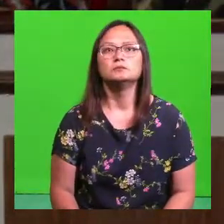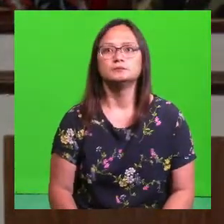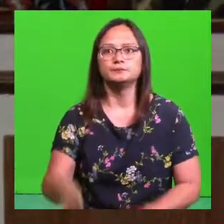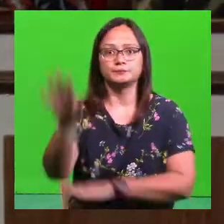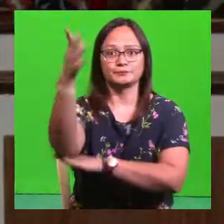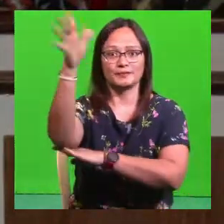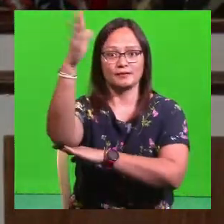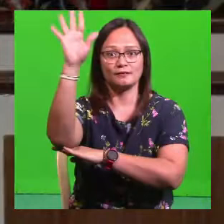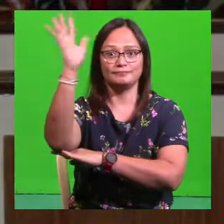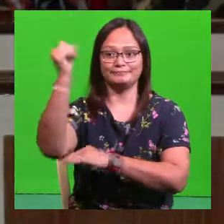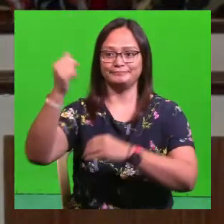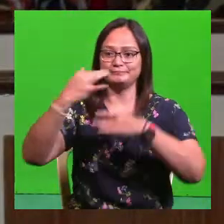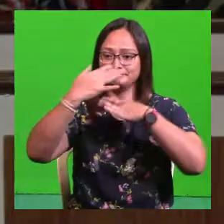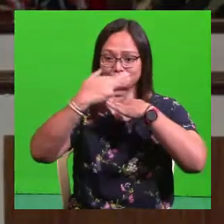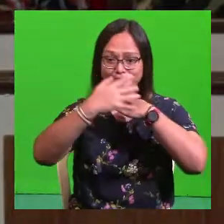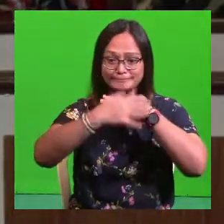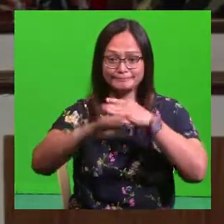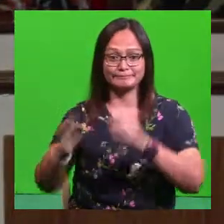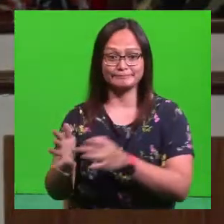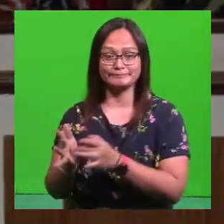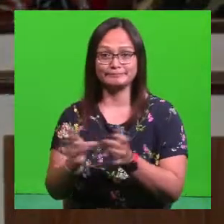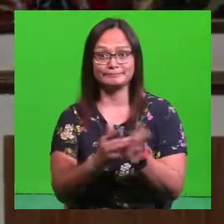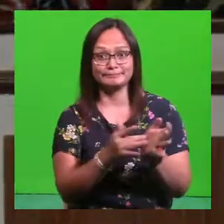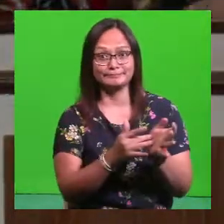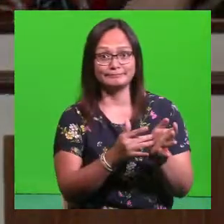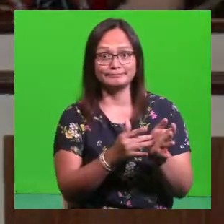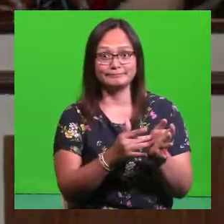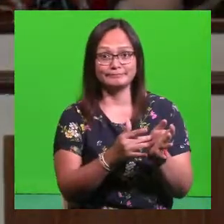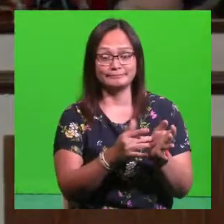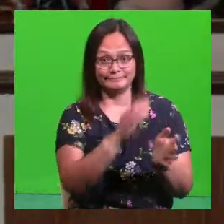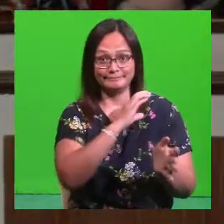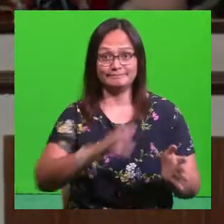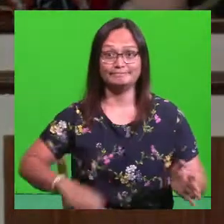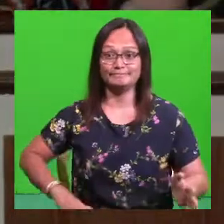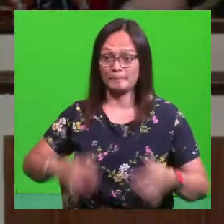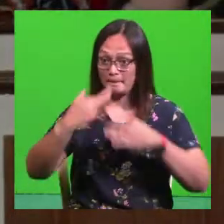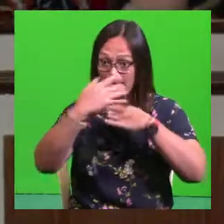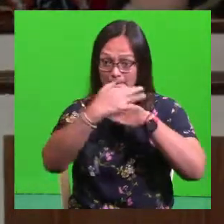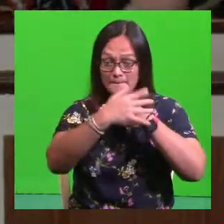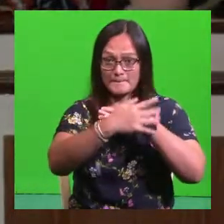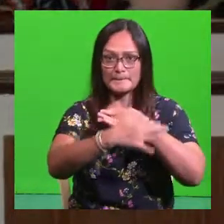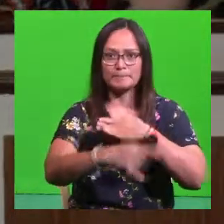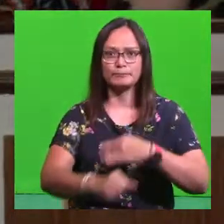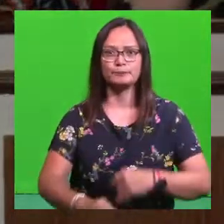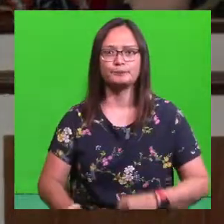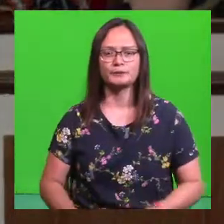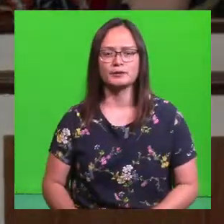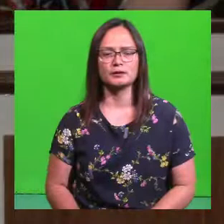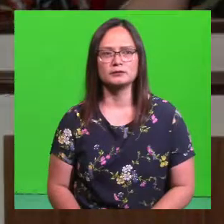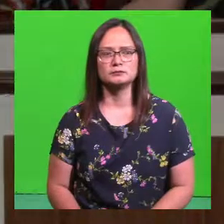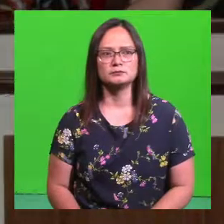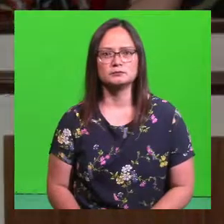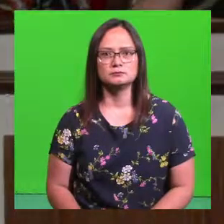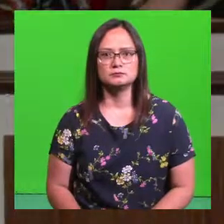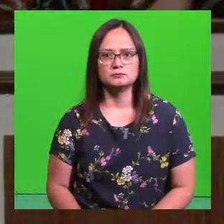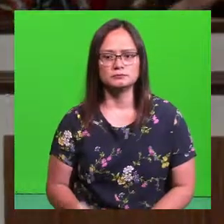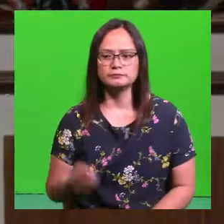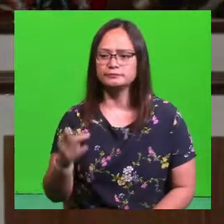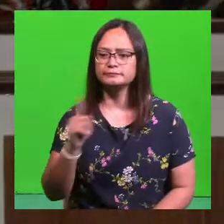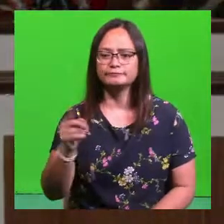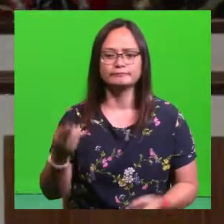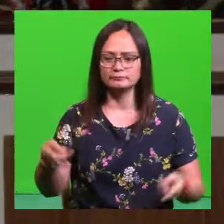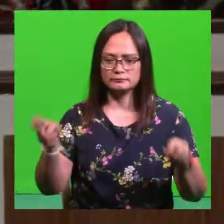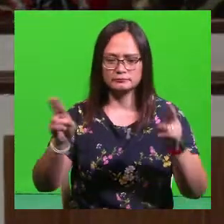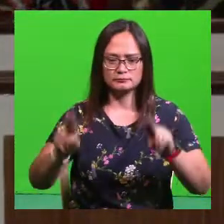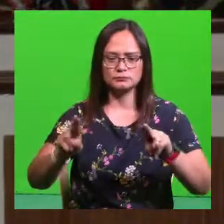Yung pong veil ng templo ay nahati mula sa taas hanggang sa baba. The veil of the temple